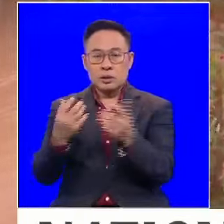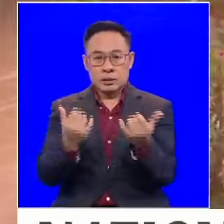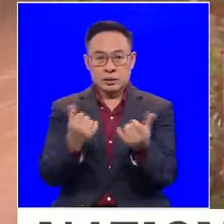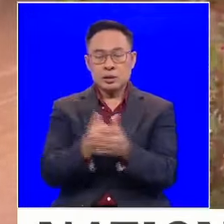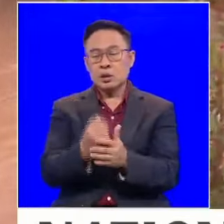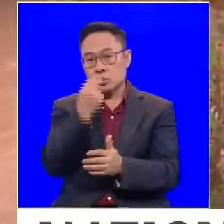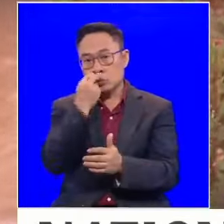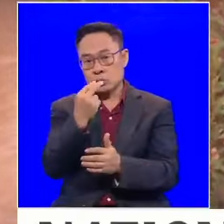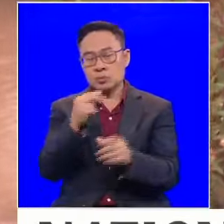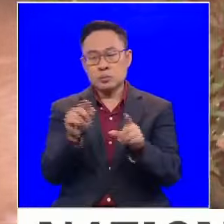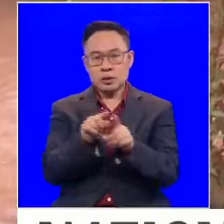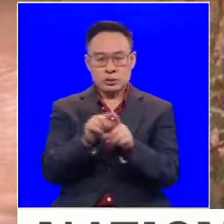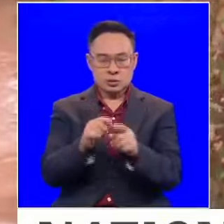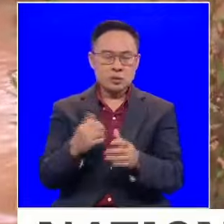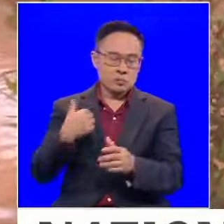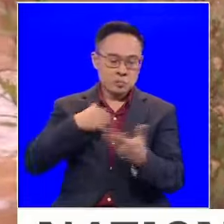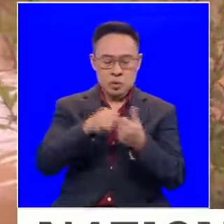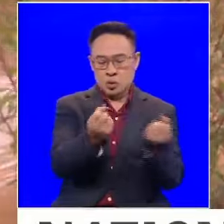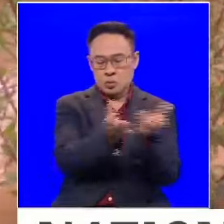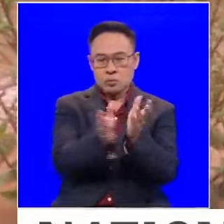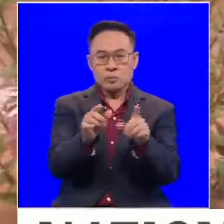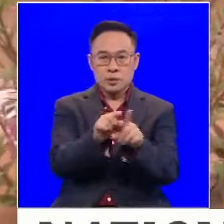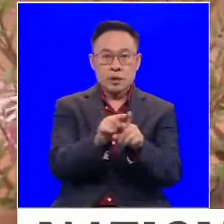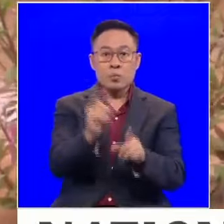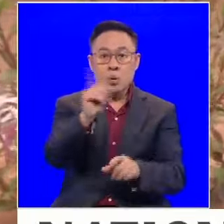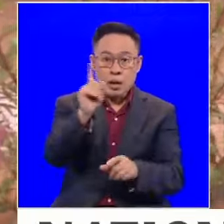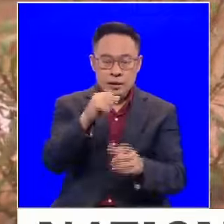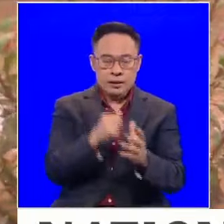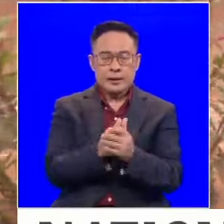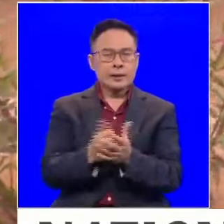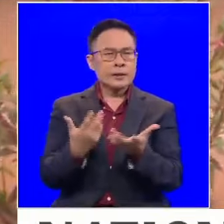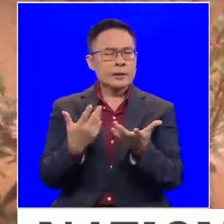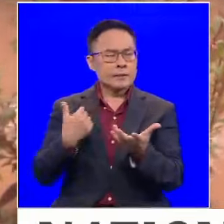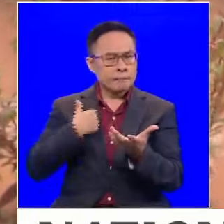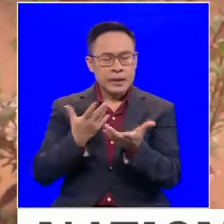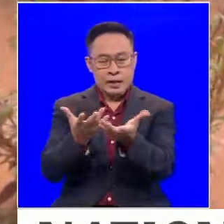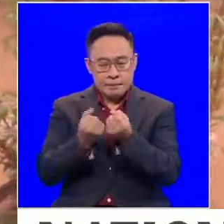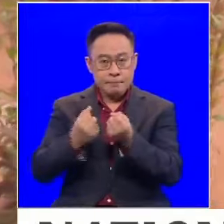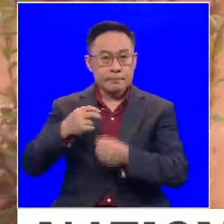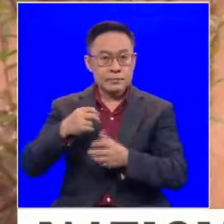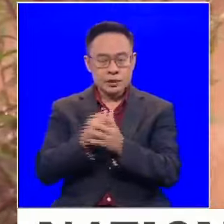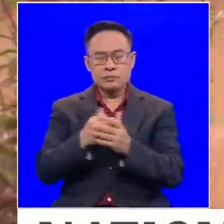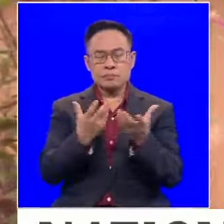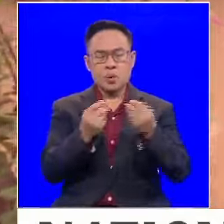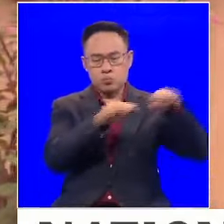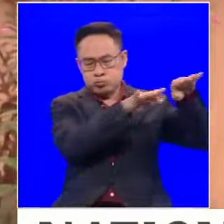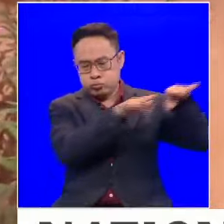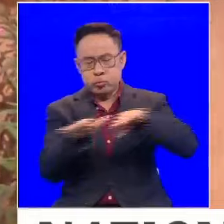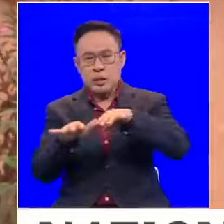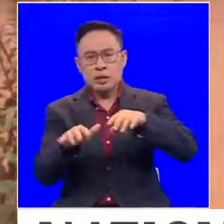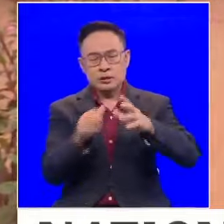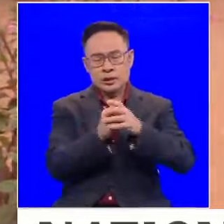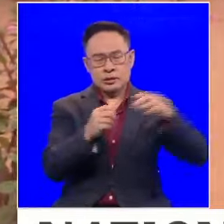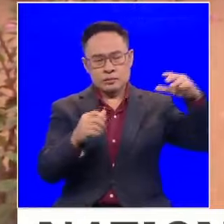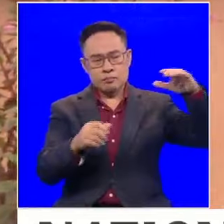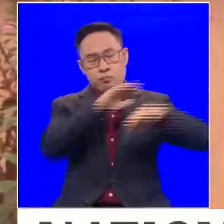ำบลที่ได้รับผลกระทบหนักนะคะเนื่องจากว่าจะเป็นพื้นที่รับน้ำแต่ว่าการรับน้ำในครั้งนี้เนี่ยจะหนักกว่าทุกๆครั้งดังนั้นการช่วยเหลือตอนนี้นะคะก็